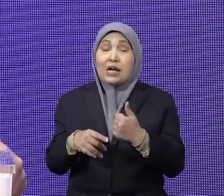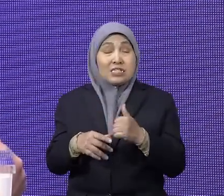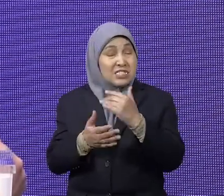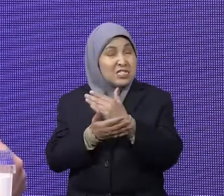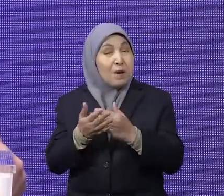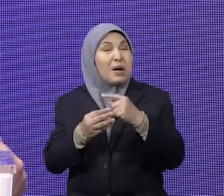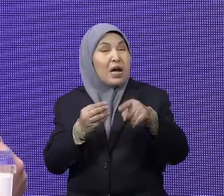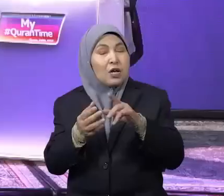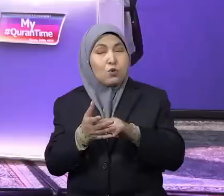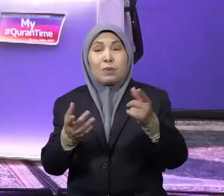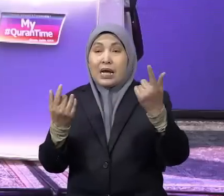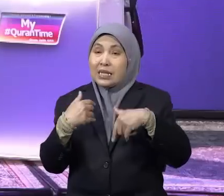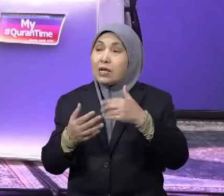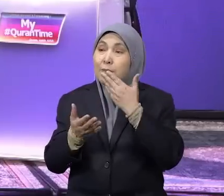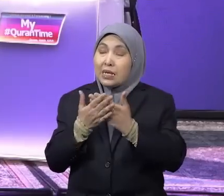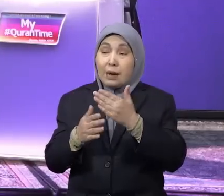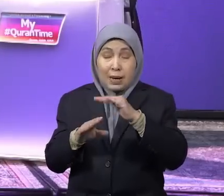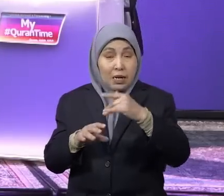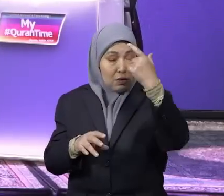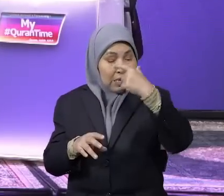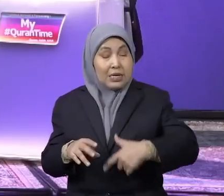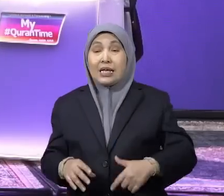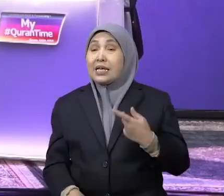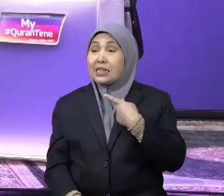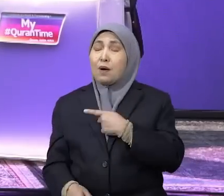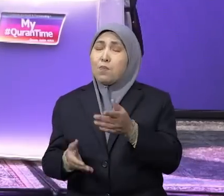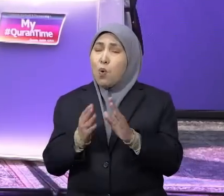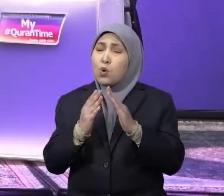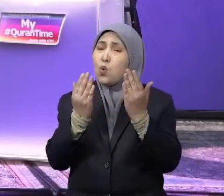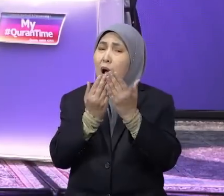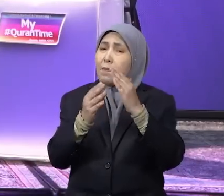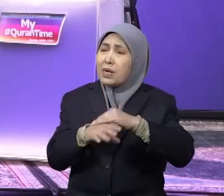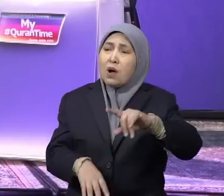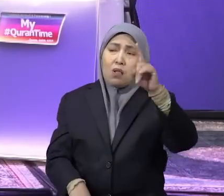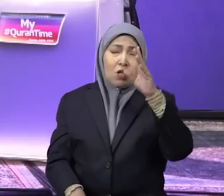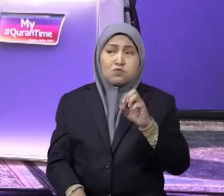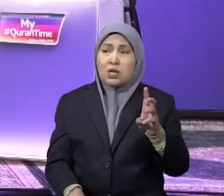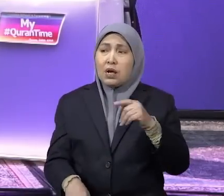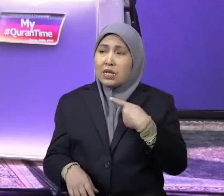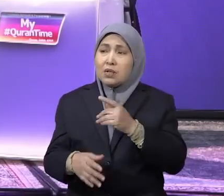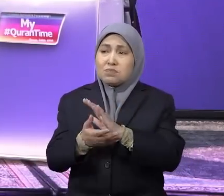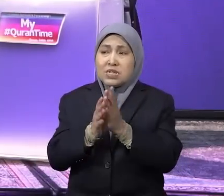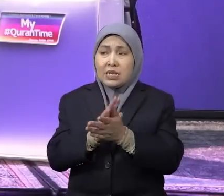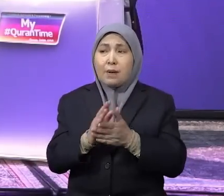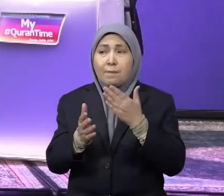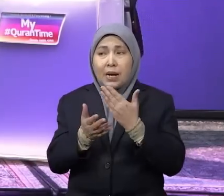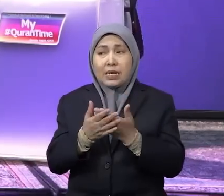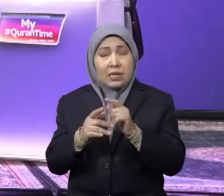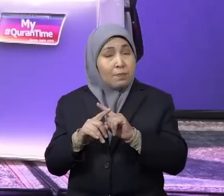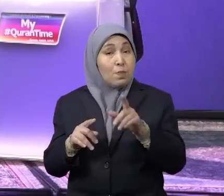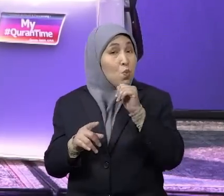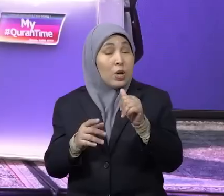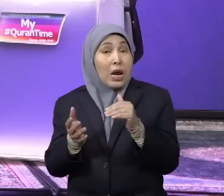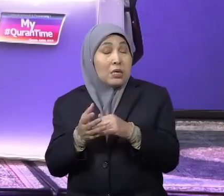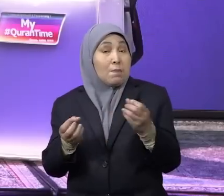adalah sesuatu perkara tu mendatangkan kebaikan bagi diri kita. Kita mohon doa kepada Allah Ta'ala, dia menjadikan kita baik. Bukan kalau kita